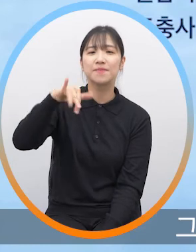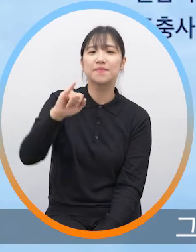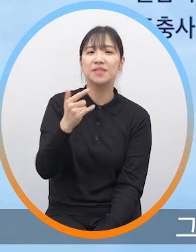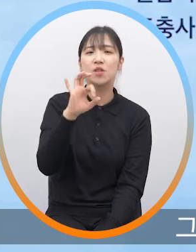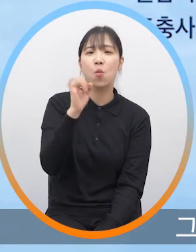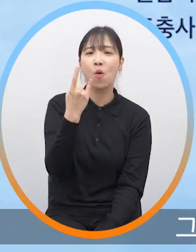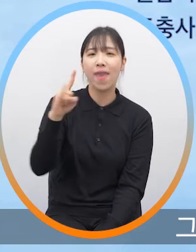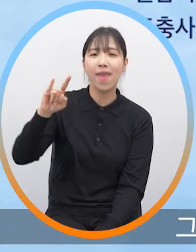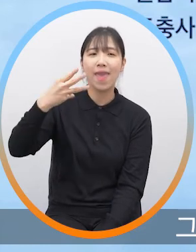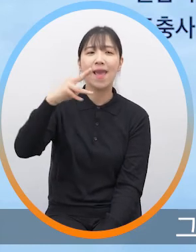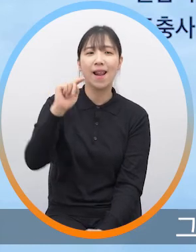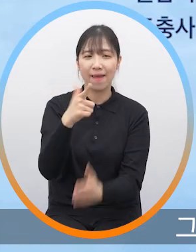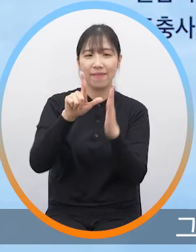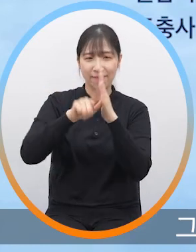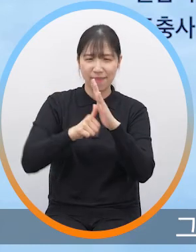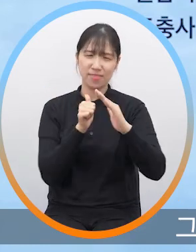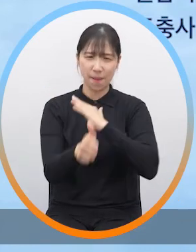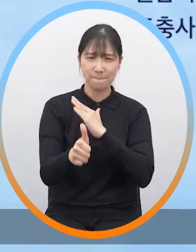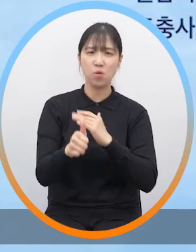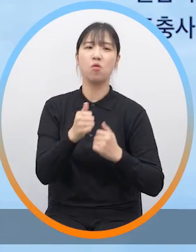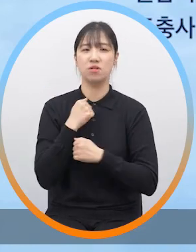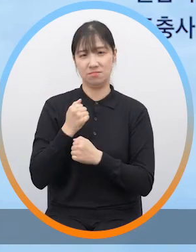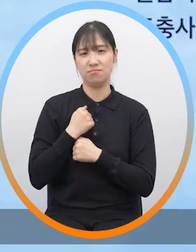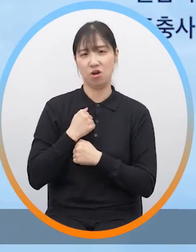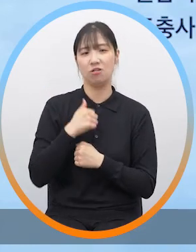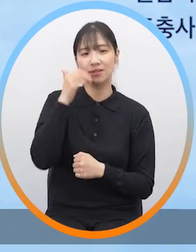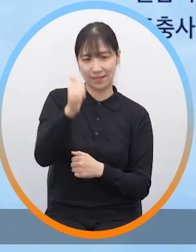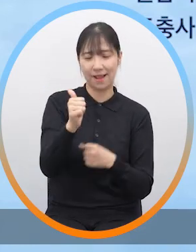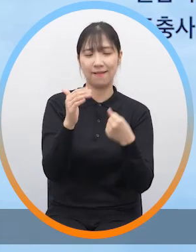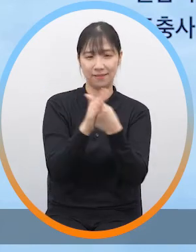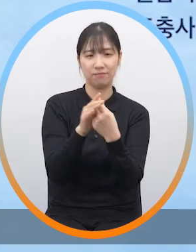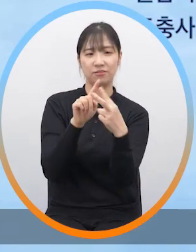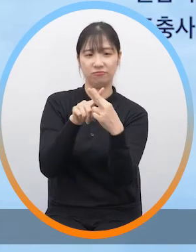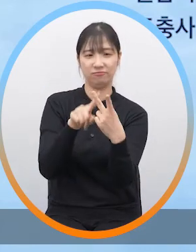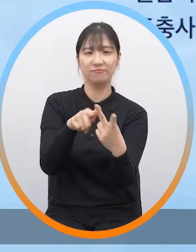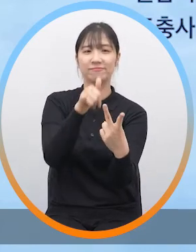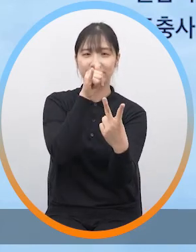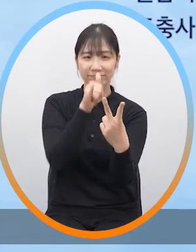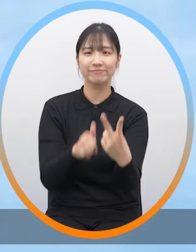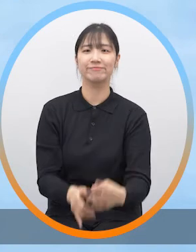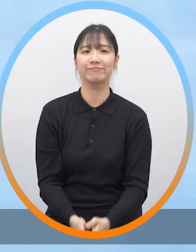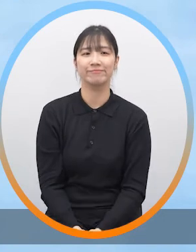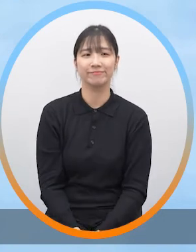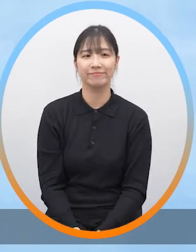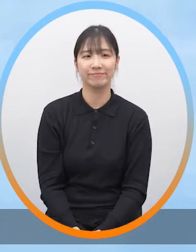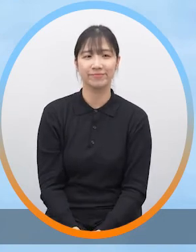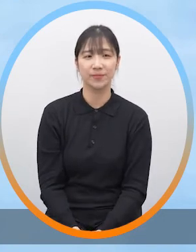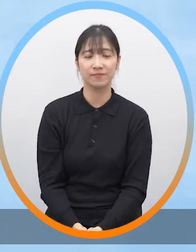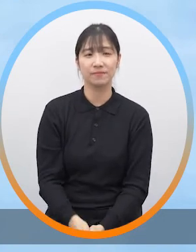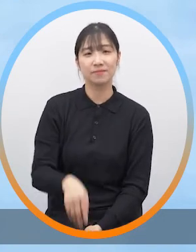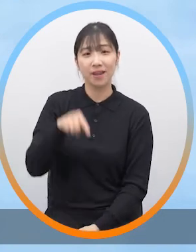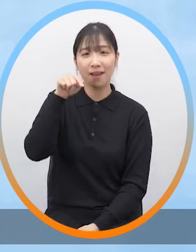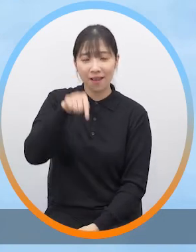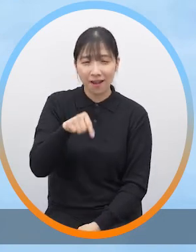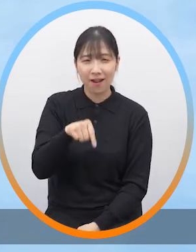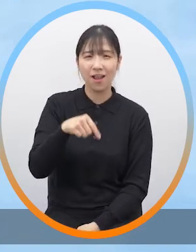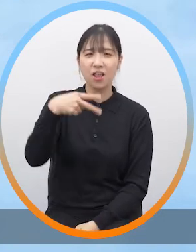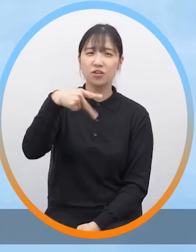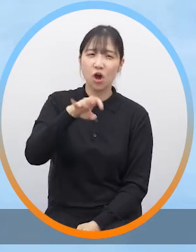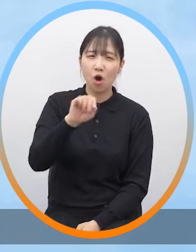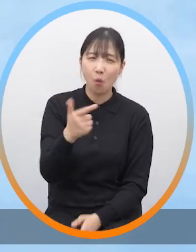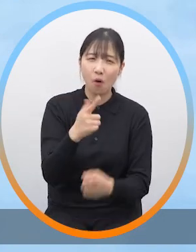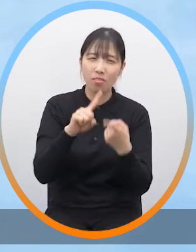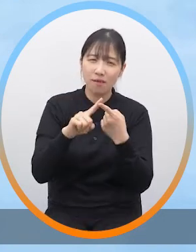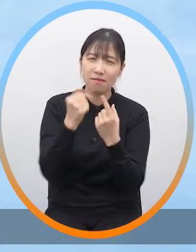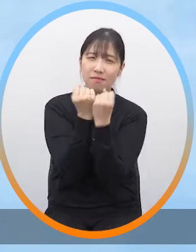때 대표적인 의병장이기도 합니다. 이런 차원에서 이렇게 되어 있습니다. 사실 이 시간에 제가 서원을 하는